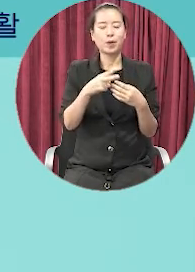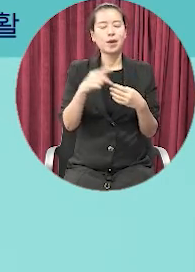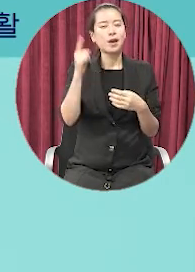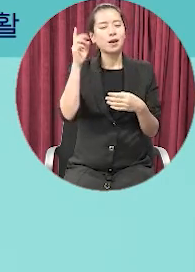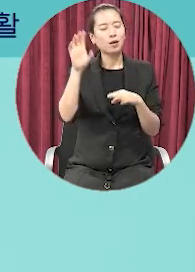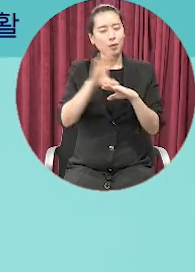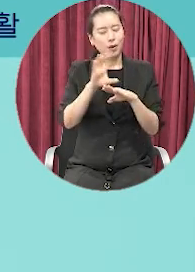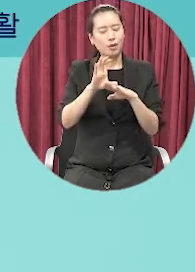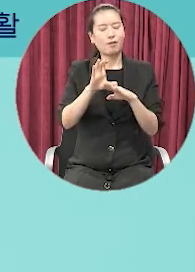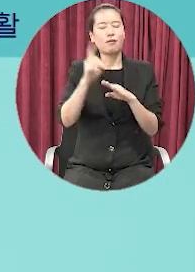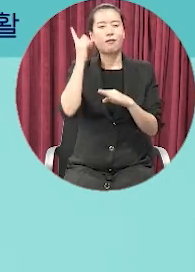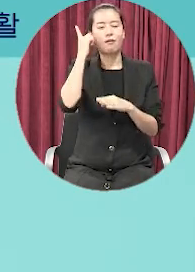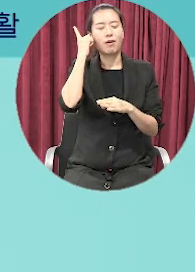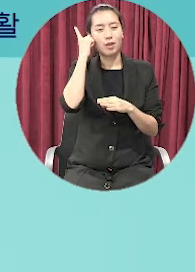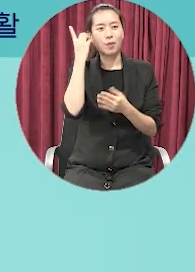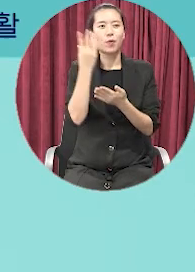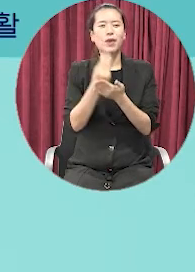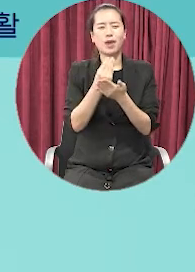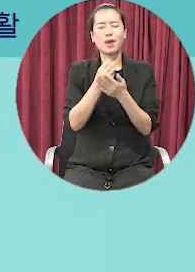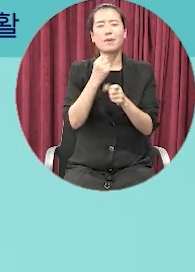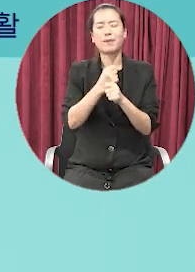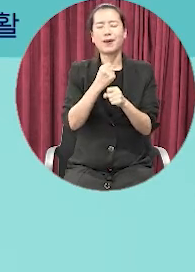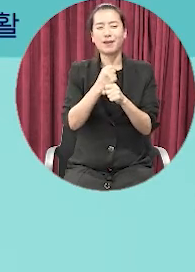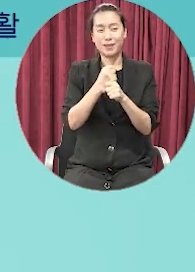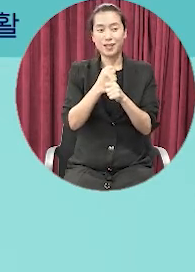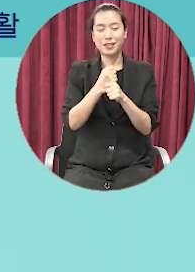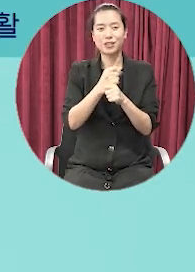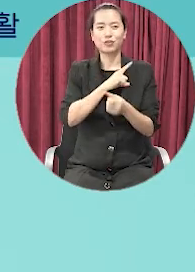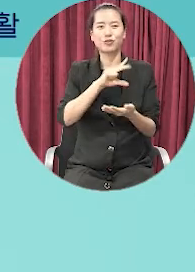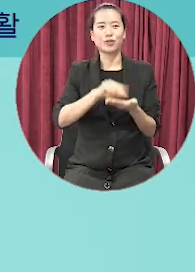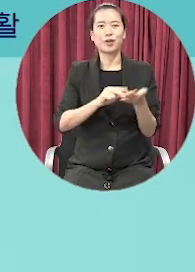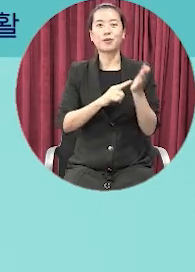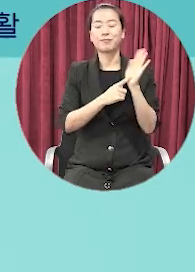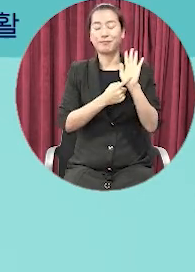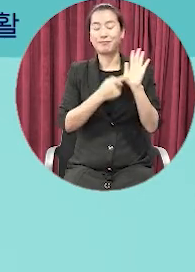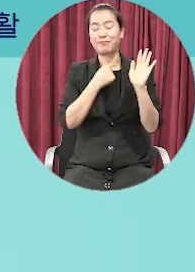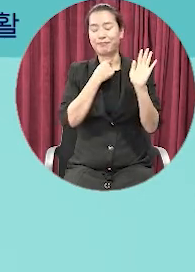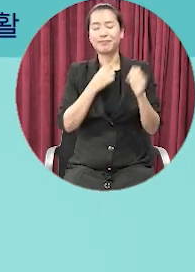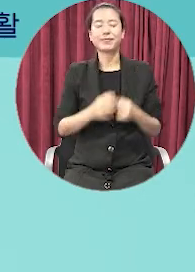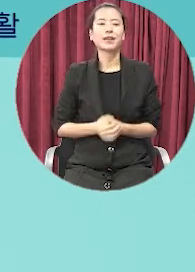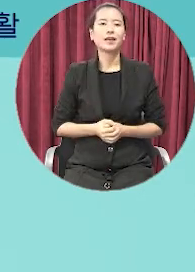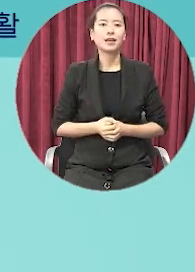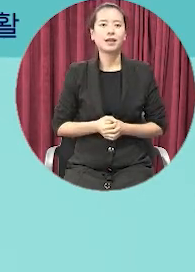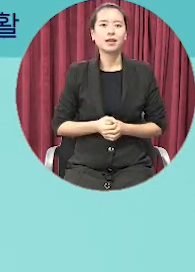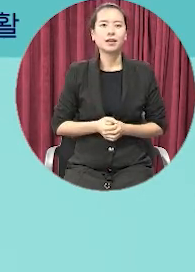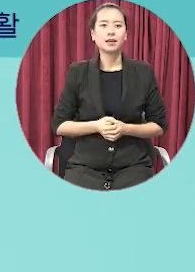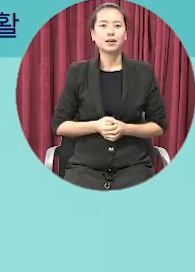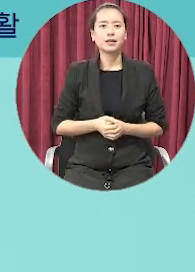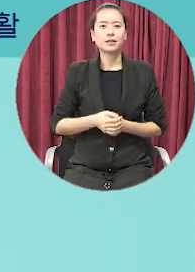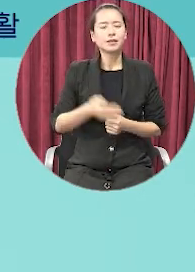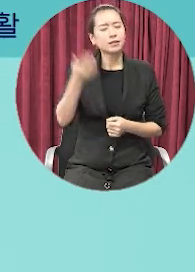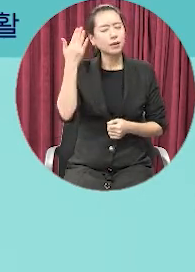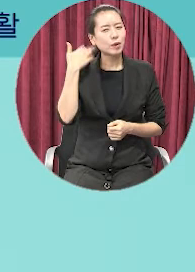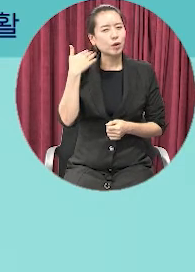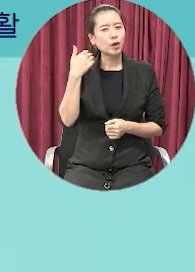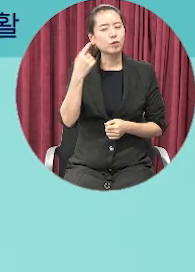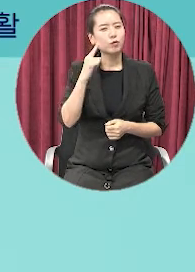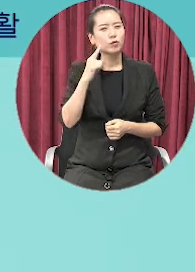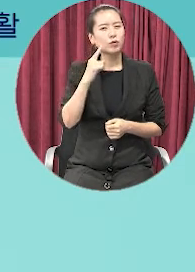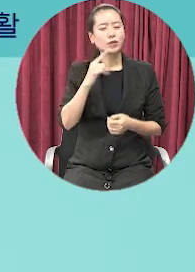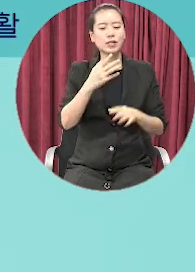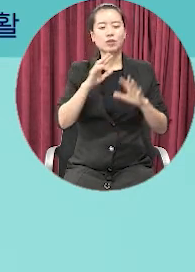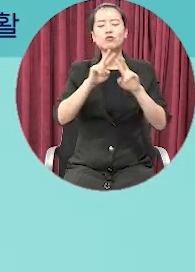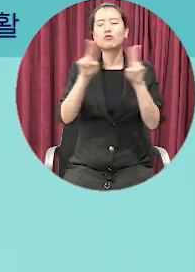개발 내용은 사실 지난해 그 미국의 알버트 아인슈타인 대학의 오무현 교수님과 국제협력